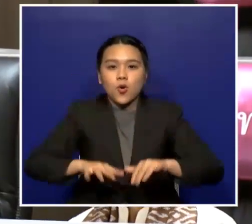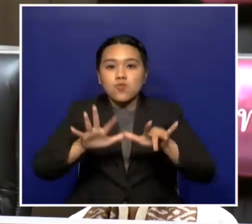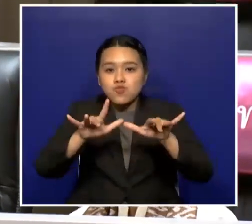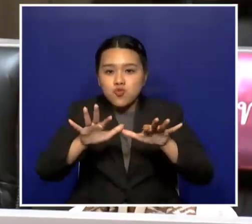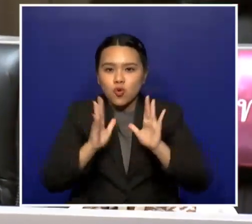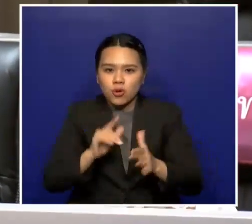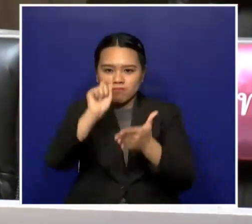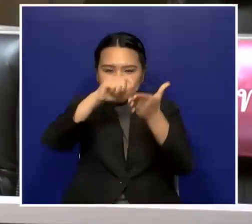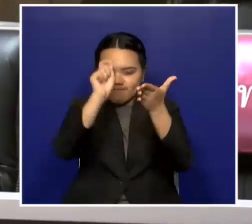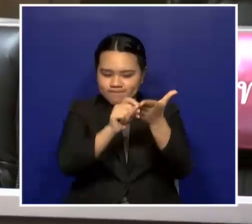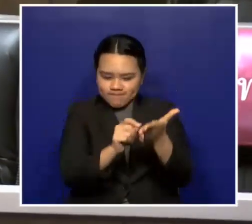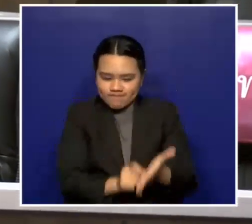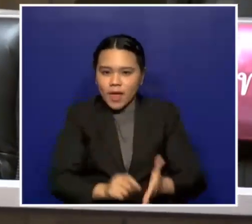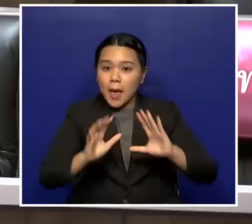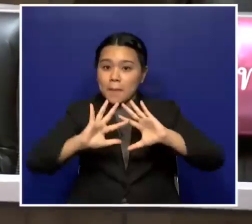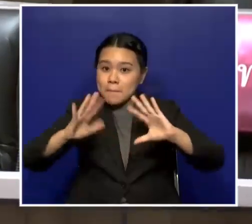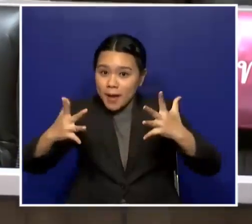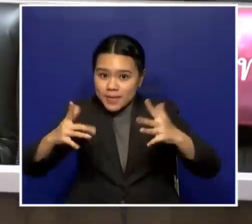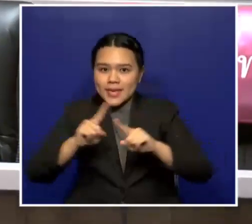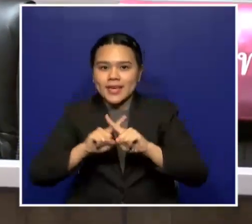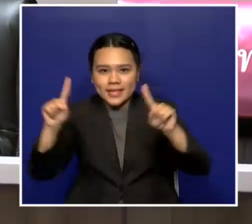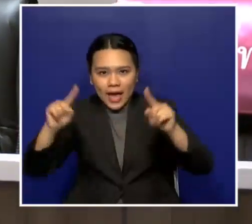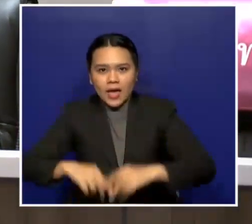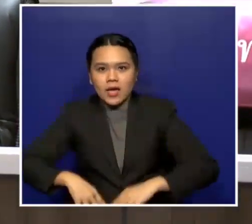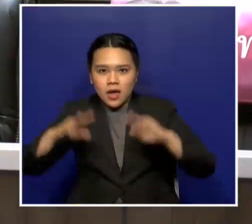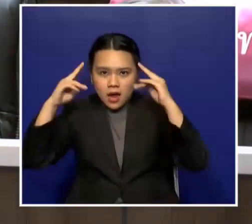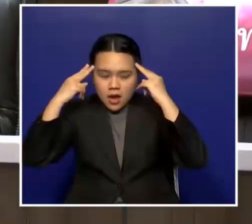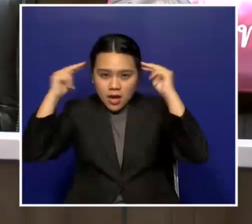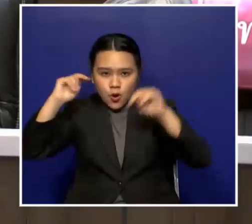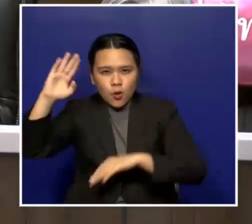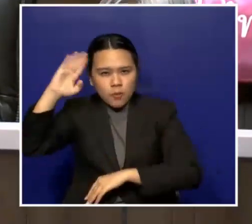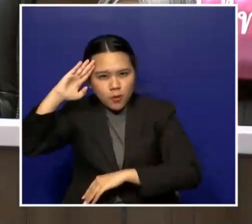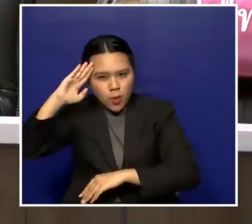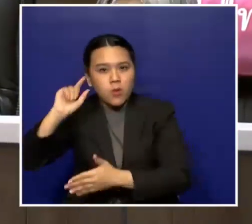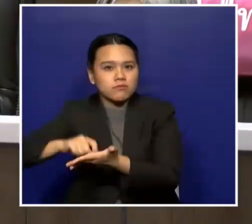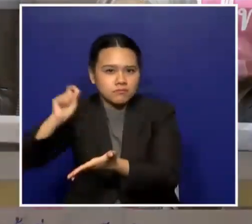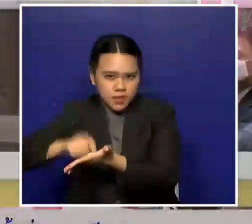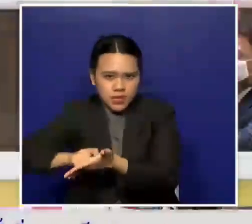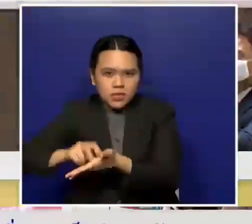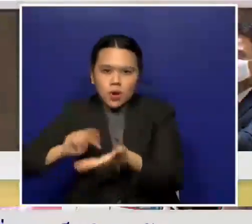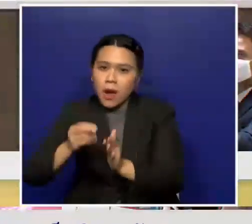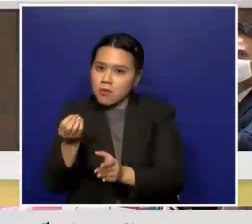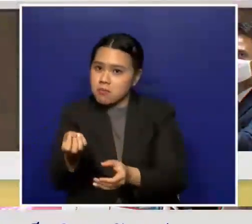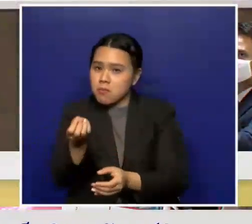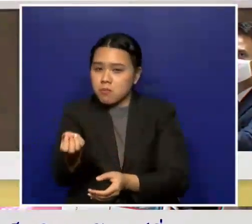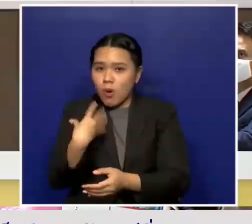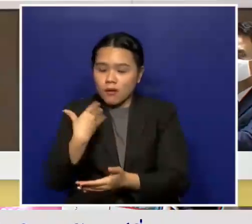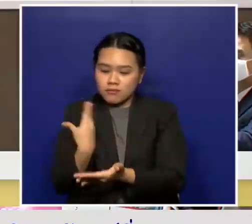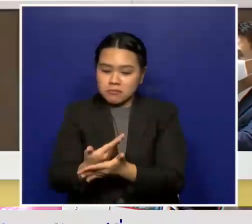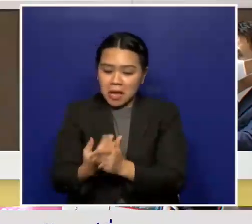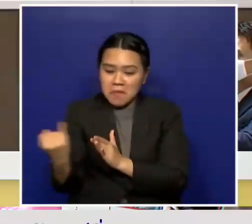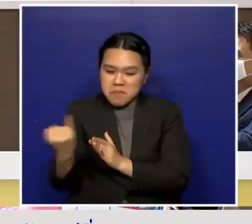าไม่รับเงินชั่วๆนะครับนี่ไงเดี๋ยวมีหลักฐานนะโอ้โหมันมากเลยวันนี้ผมไม่สงสัยนายกเพ่นหนีเลย